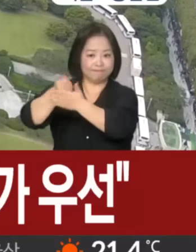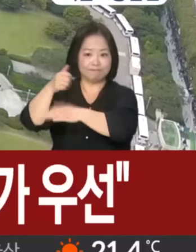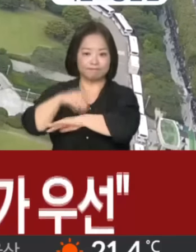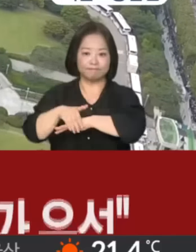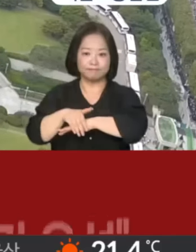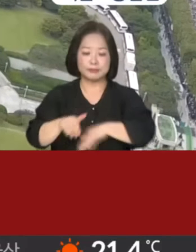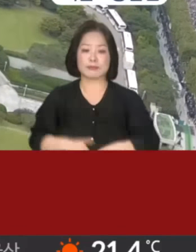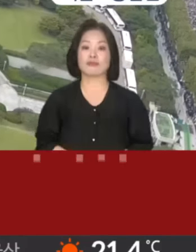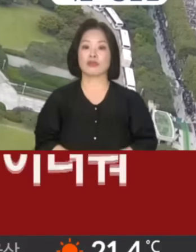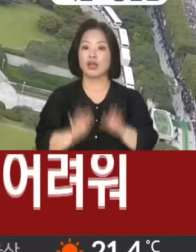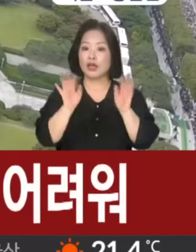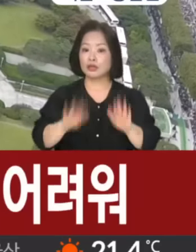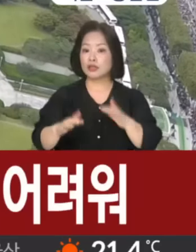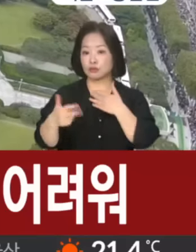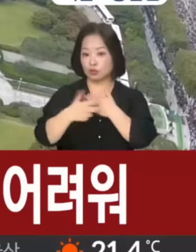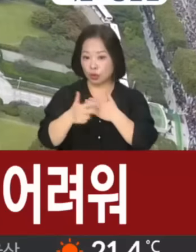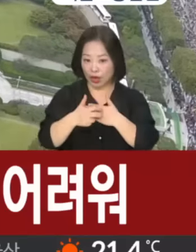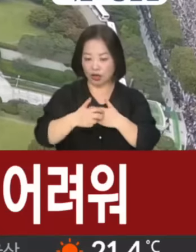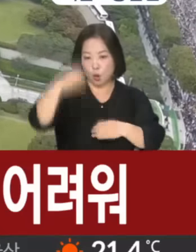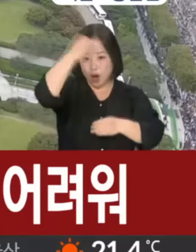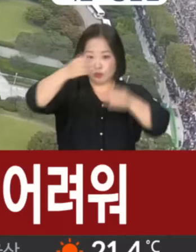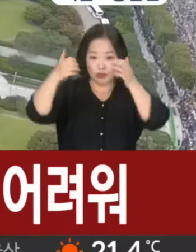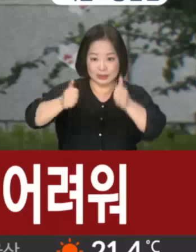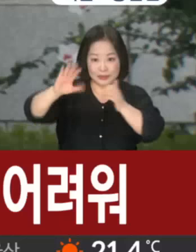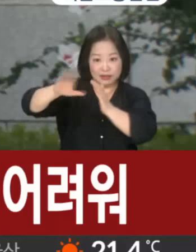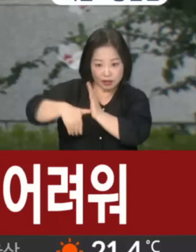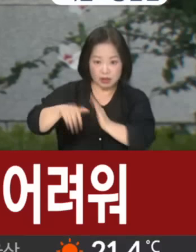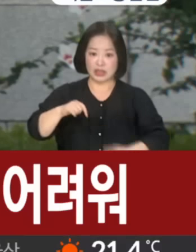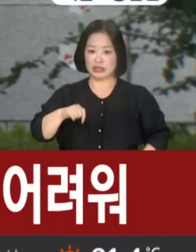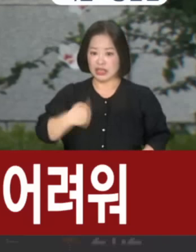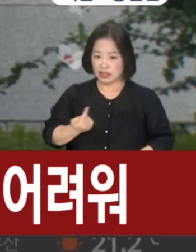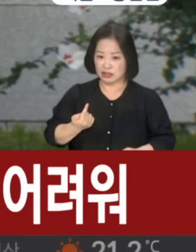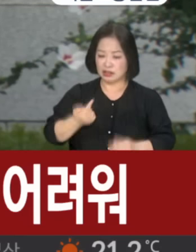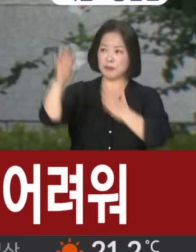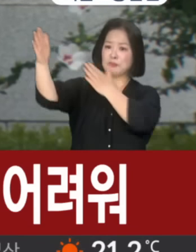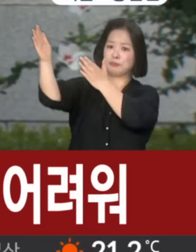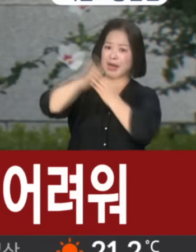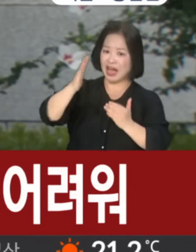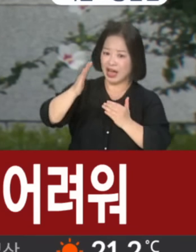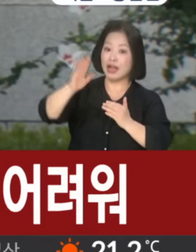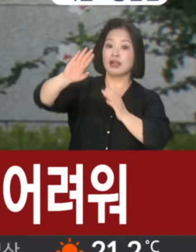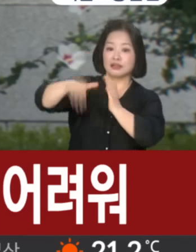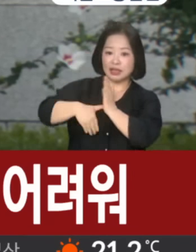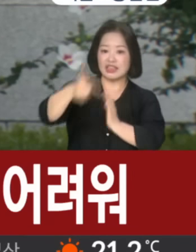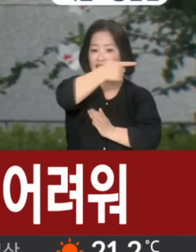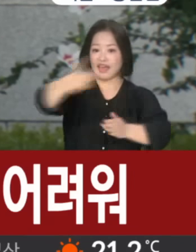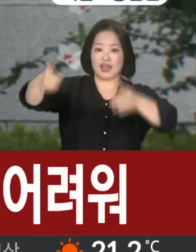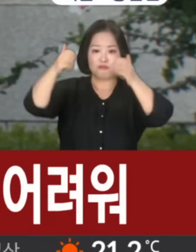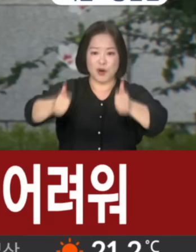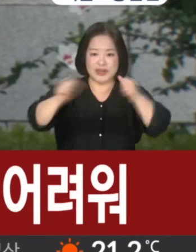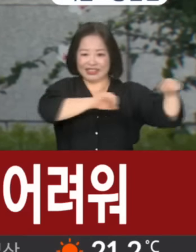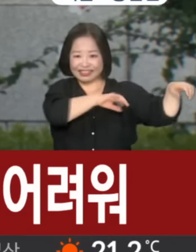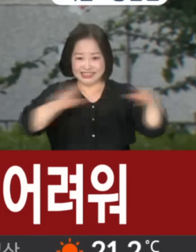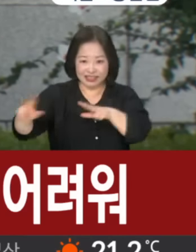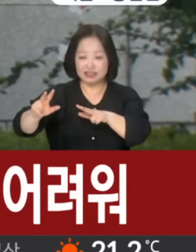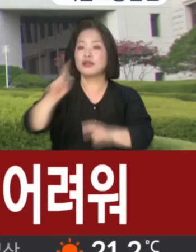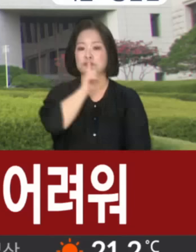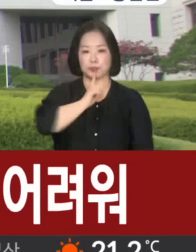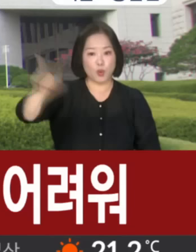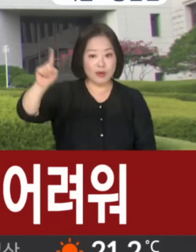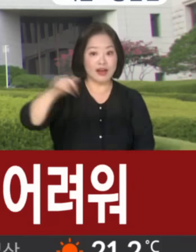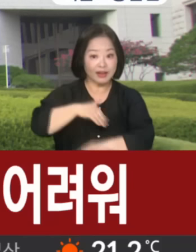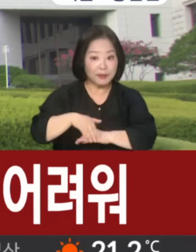전망입니다. 앞서 의료계는 항고심에서 자신들의 주장이 받아들여지지 않을 경우 대법원에 즉시